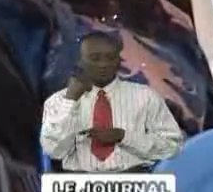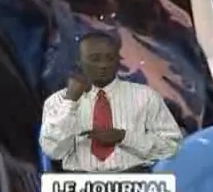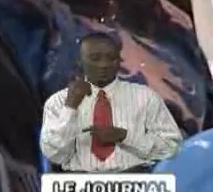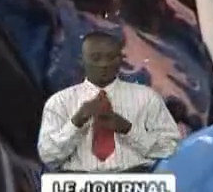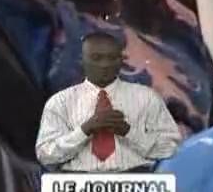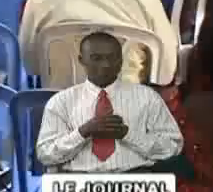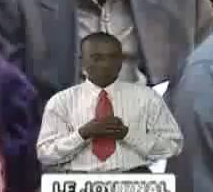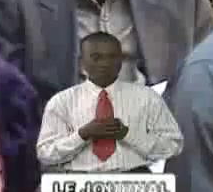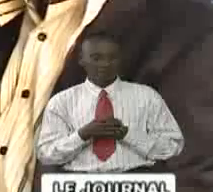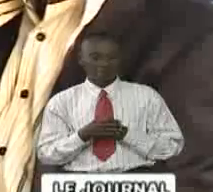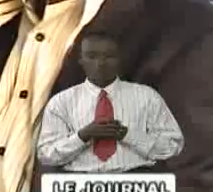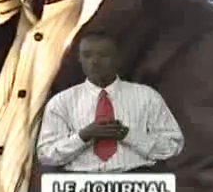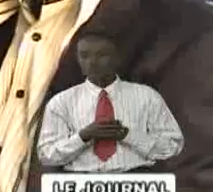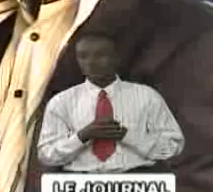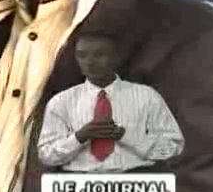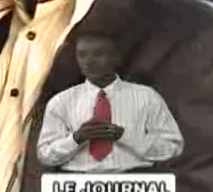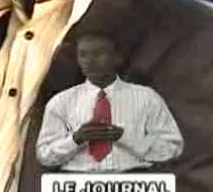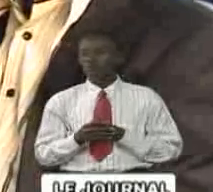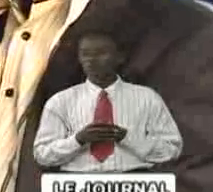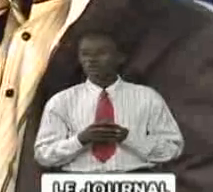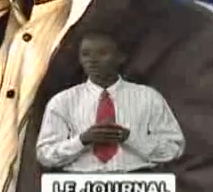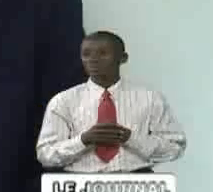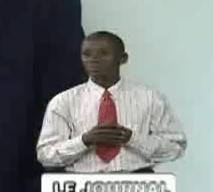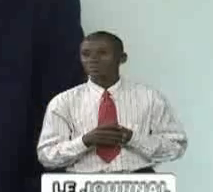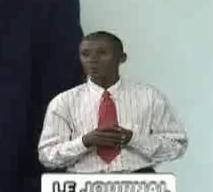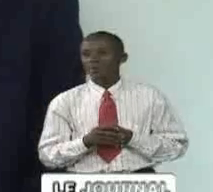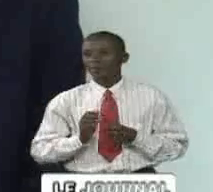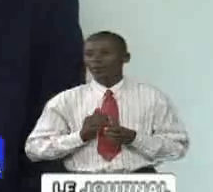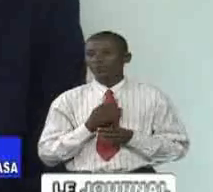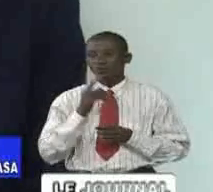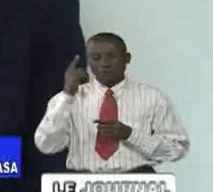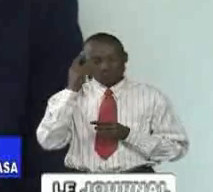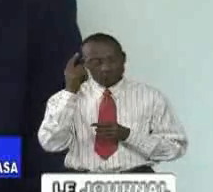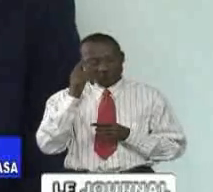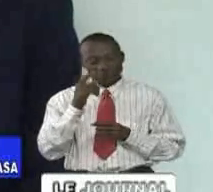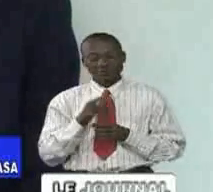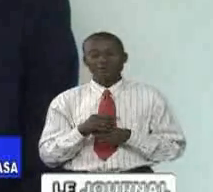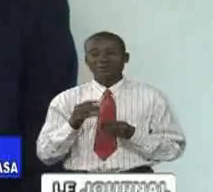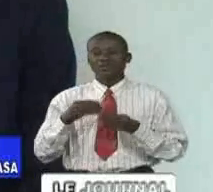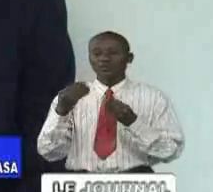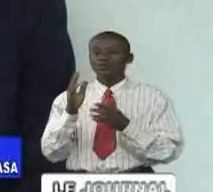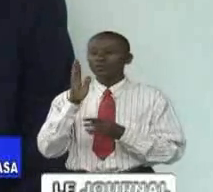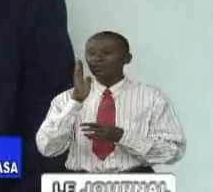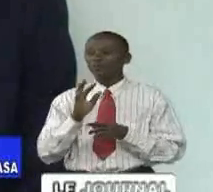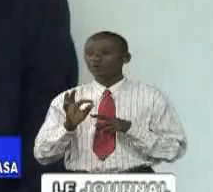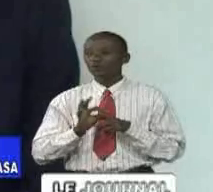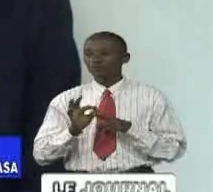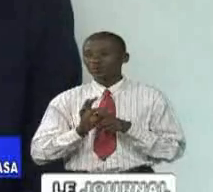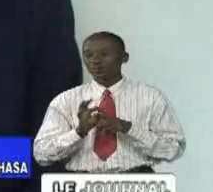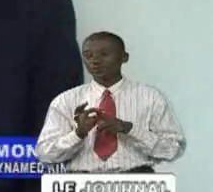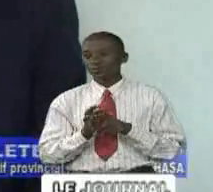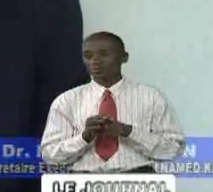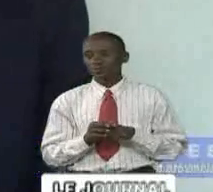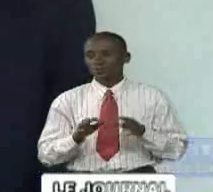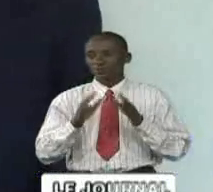des juridictions. Notre souci était de donner une formation aux syndicalistes